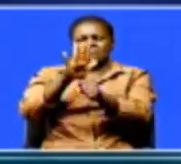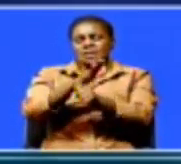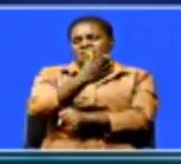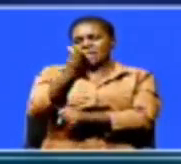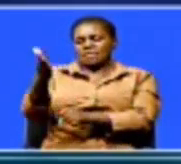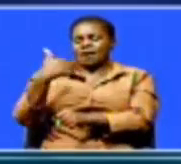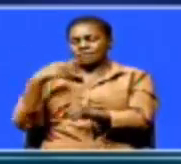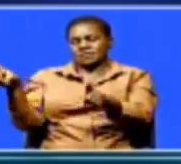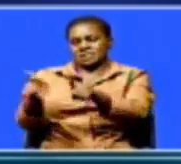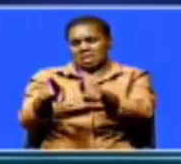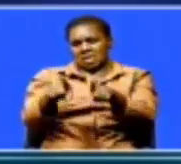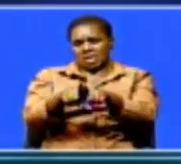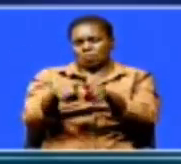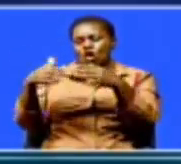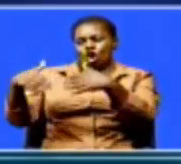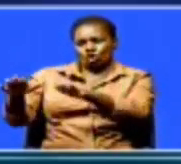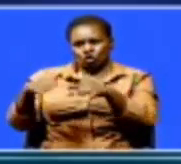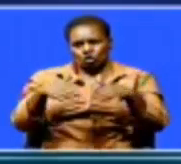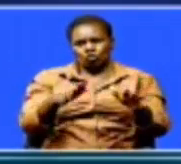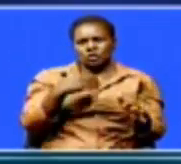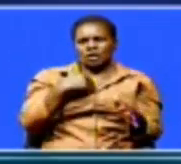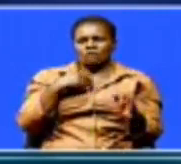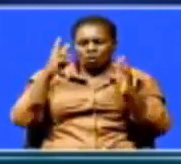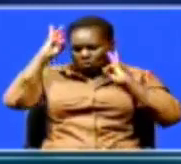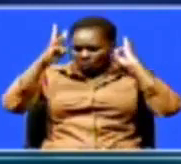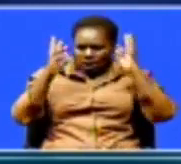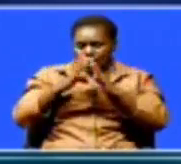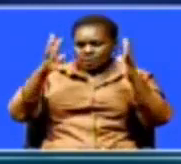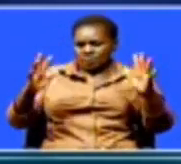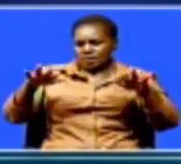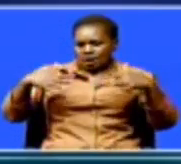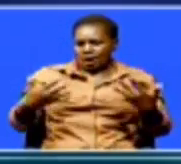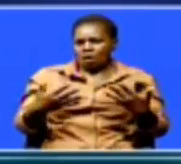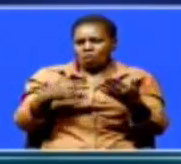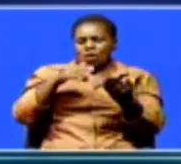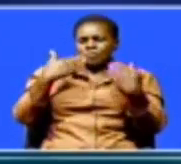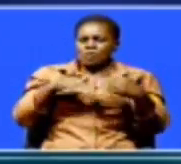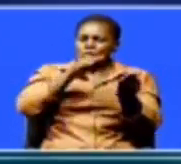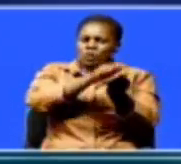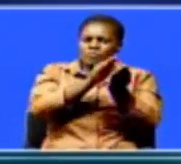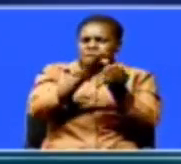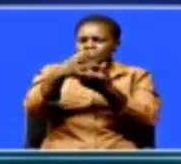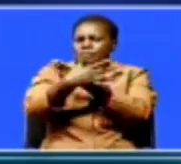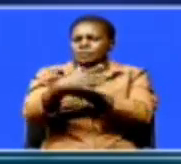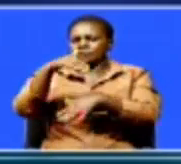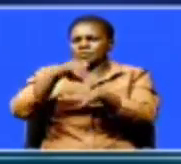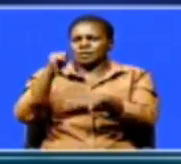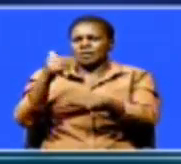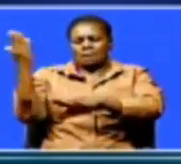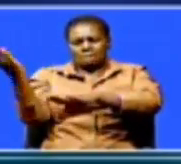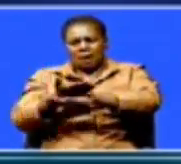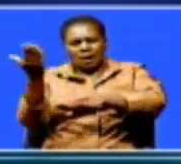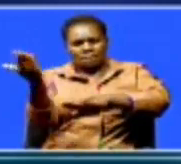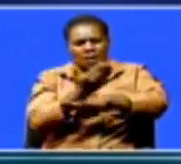wakulima ambao wanakadiria hasara. Wasiwasi mkubwa ni kuwa wakulima walioathirika sasa wanakata miti